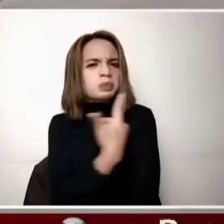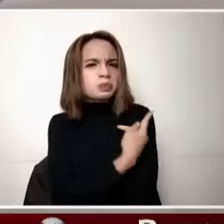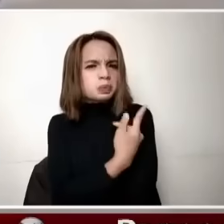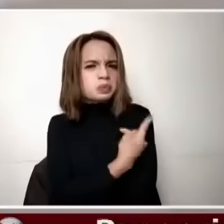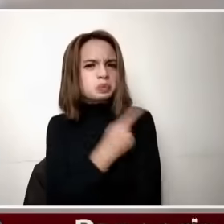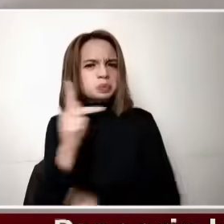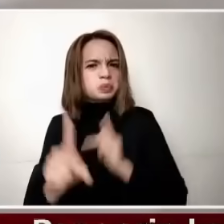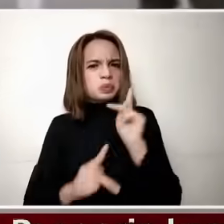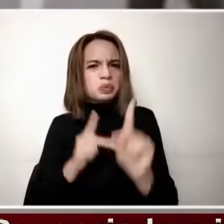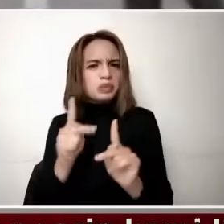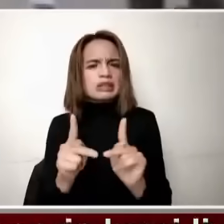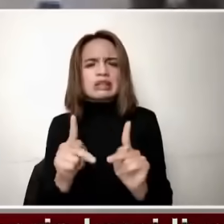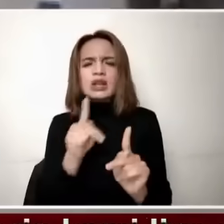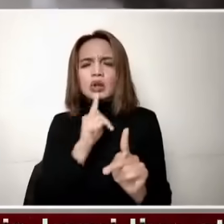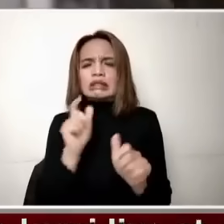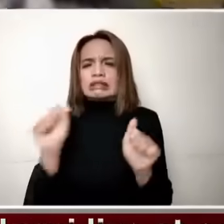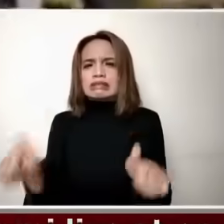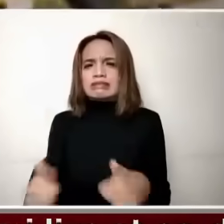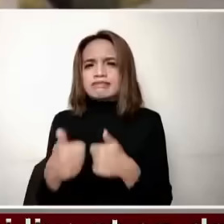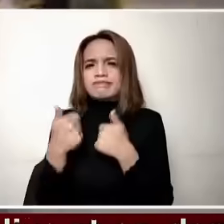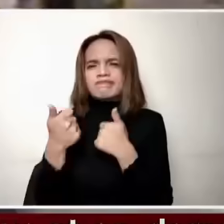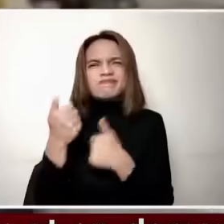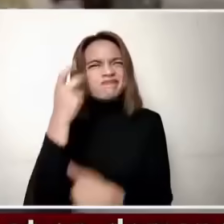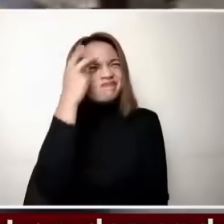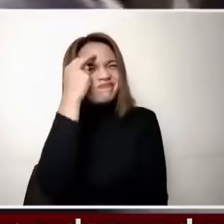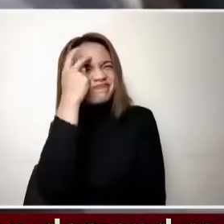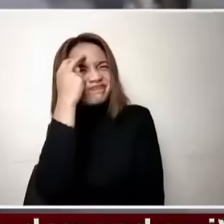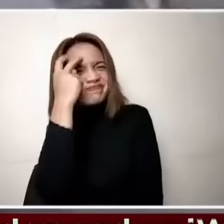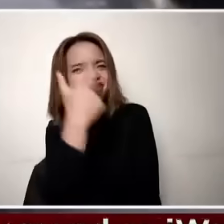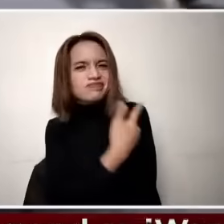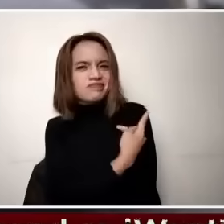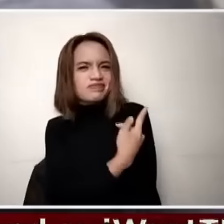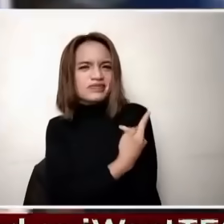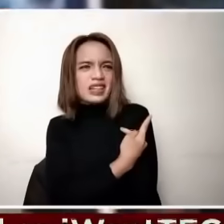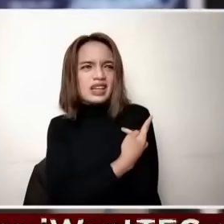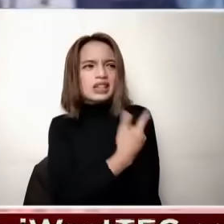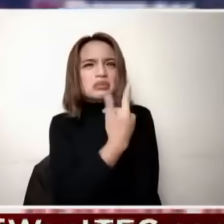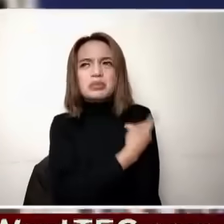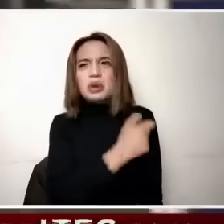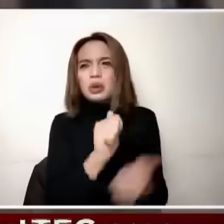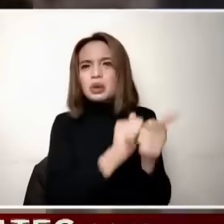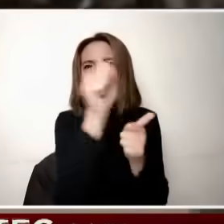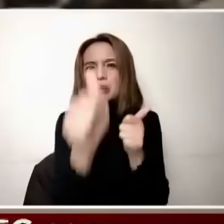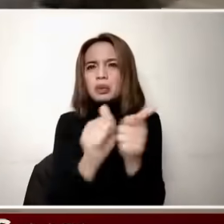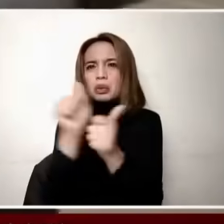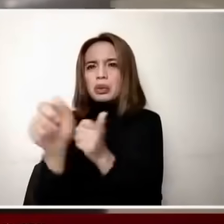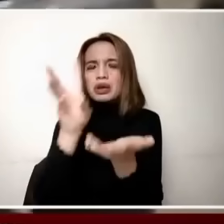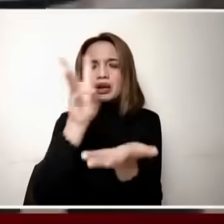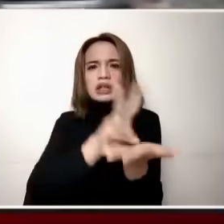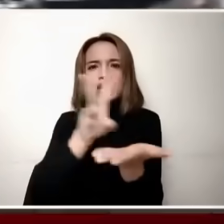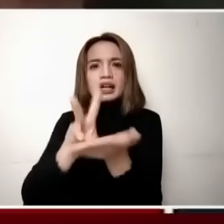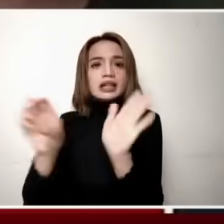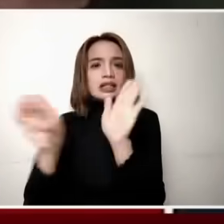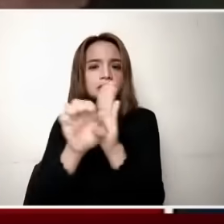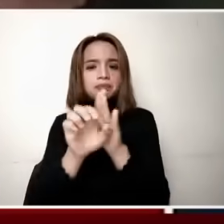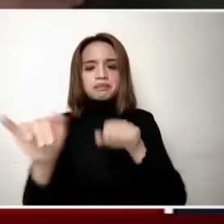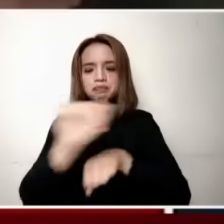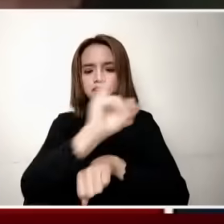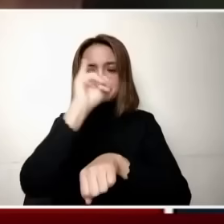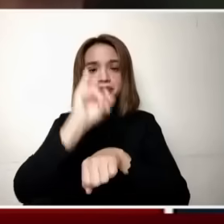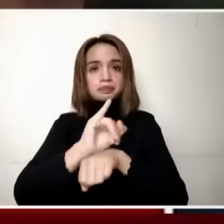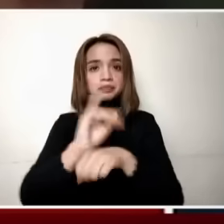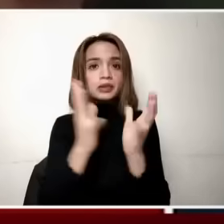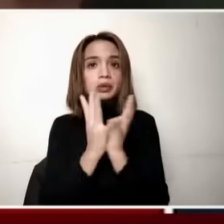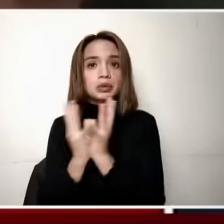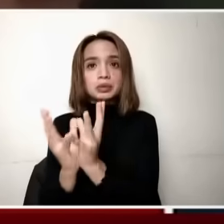malaking hamon ang vaccine hesitancy at pagbabakuna sa malalayong lugar tulad ng island communities. Tinatap na rin ho natin yung